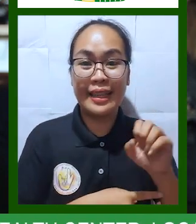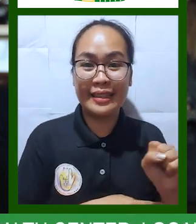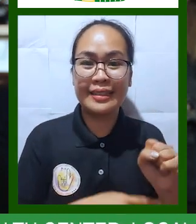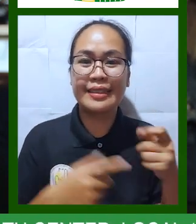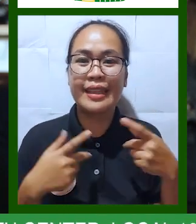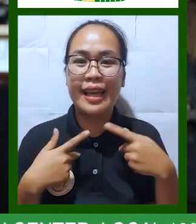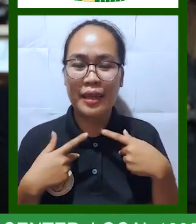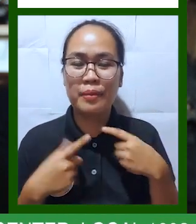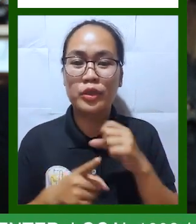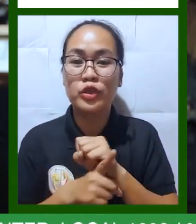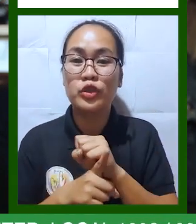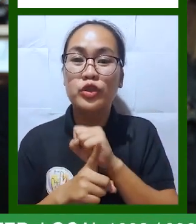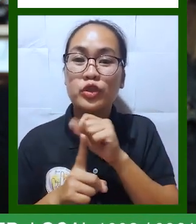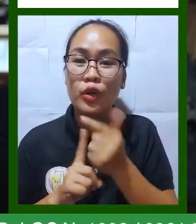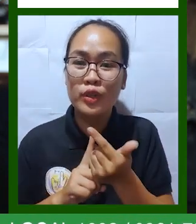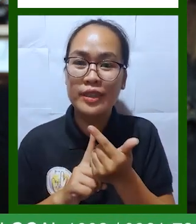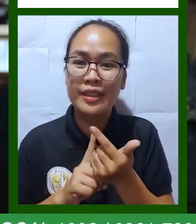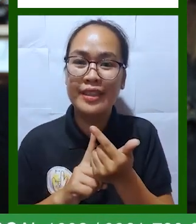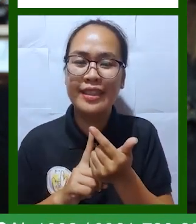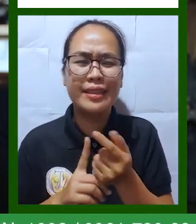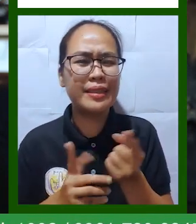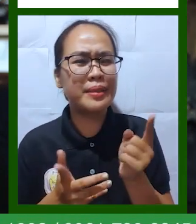ang Social